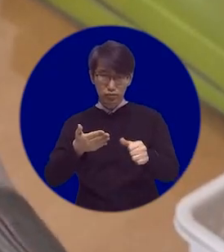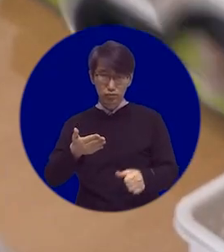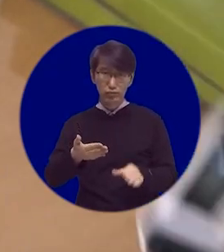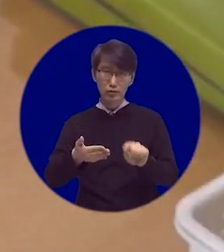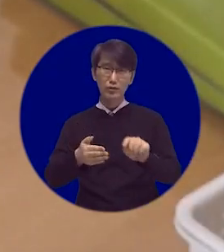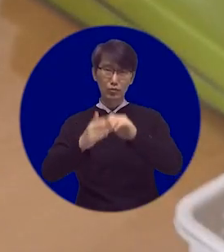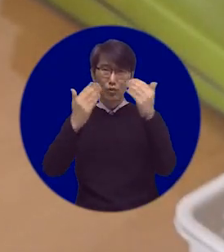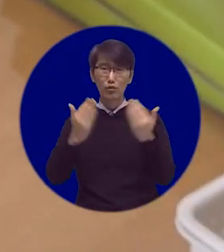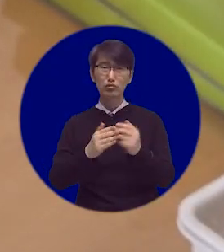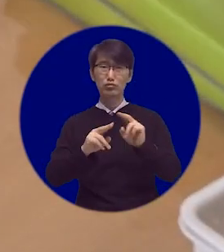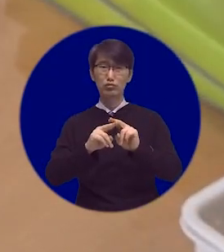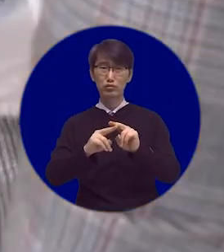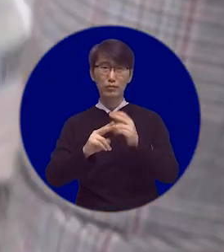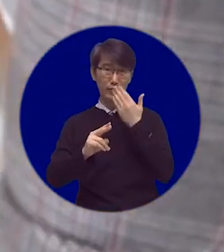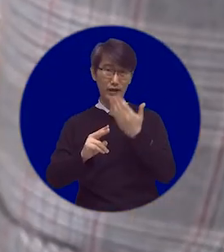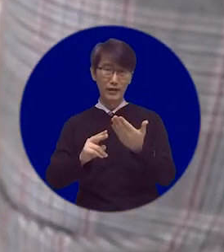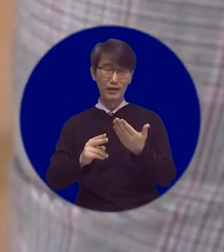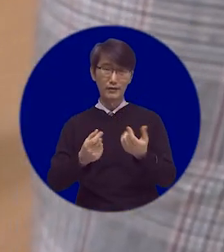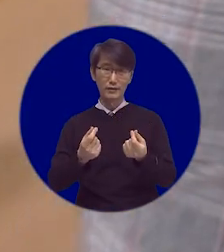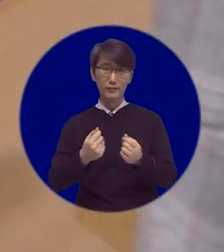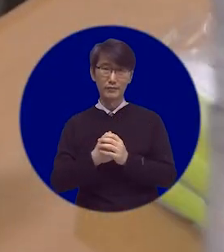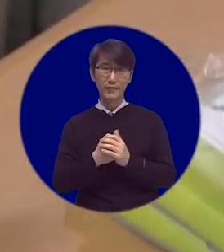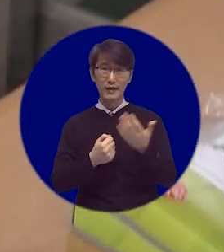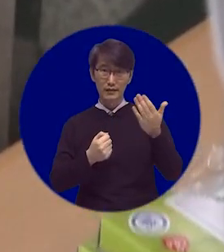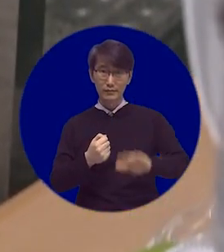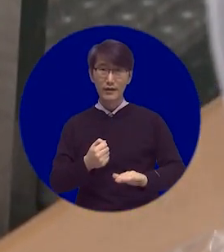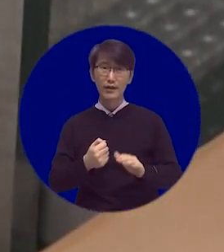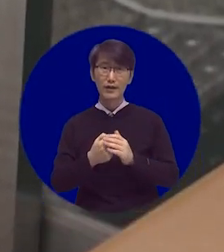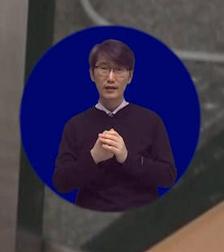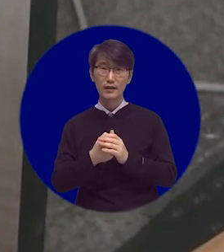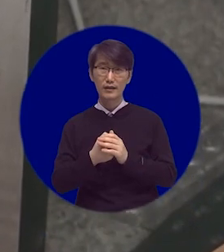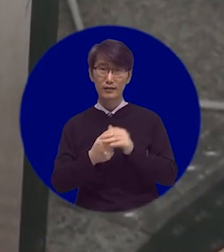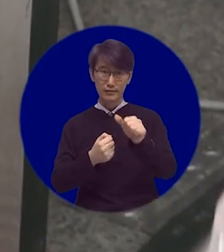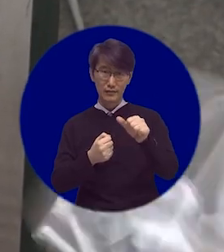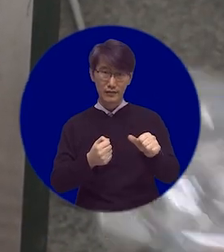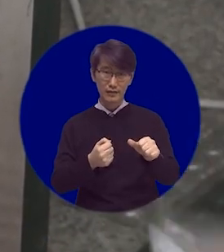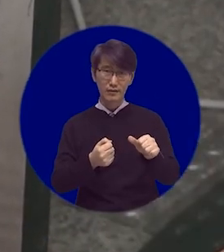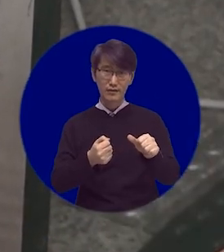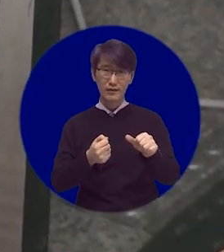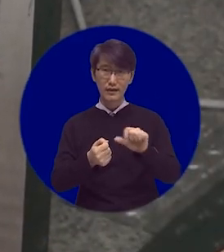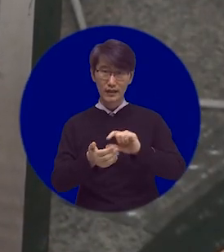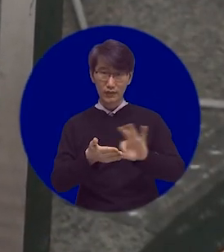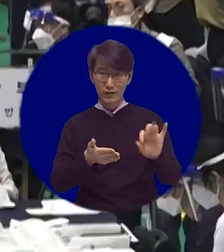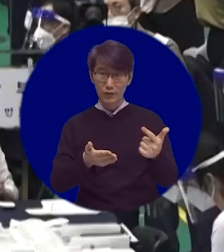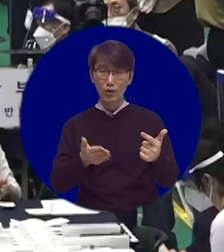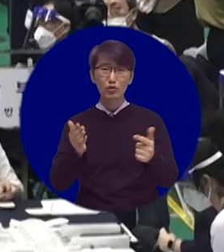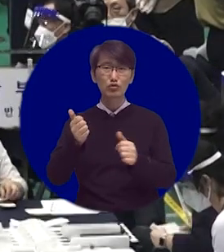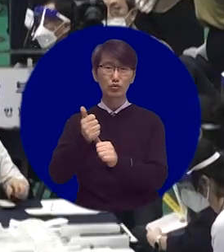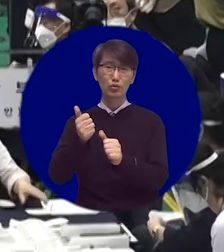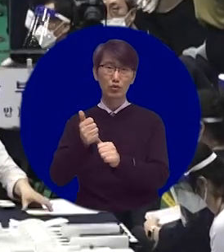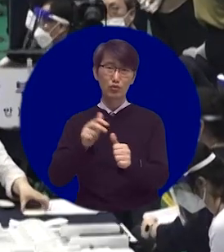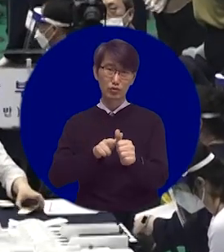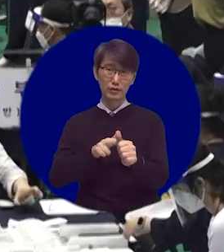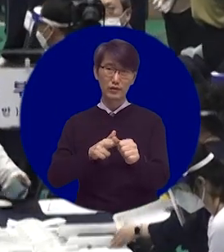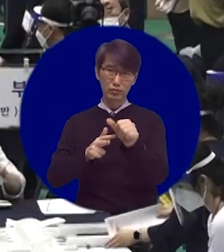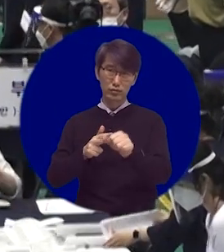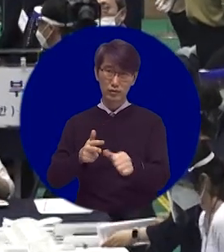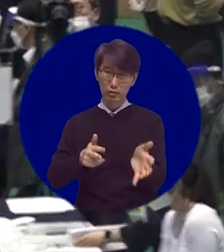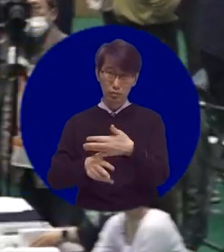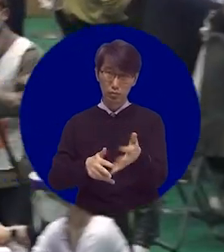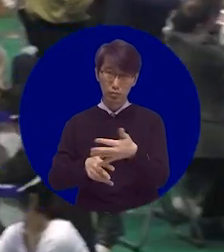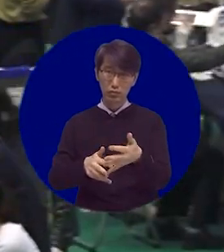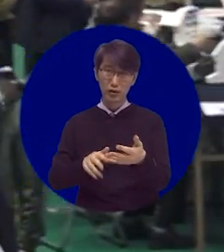것 등은 모두 유효표입니다. 하지만 정규의 기표 용구를 사용하지 않은 것, 어느 후보자란에도 기표하지 않은